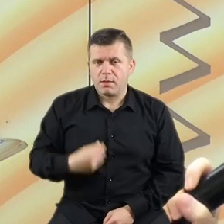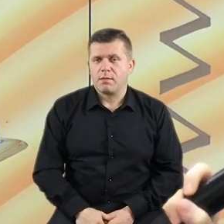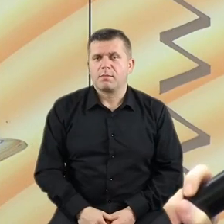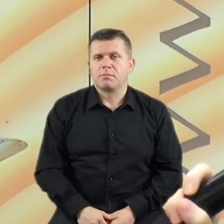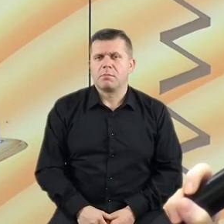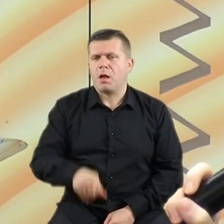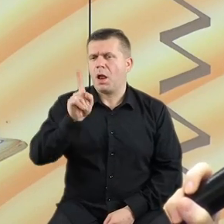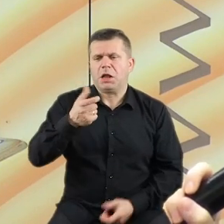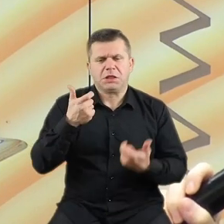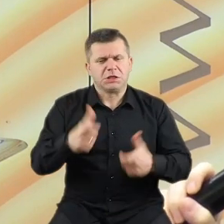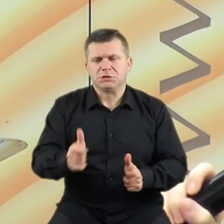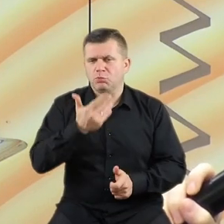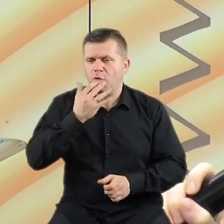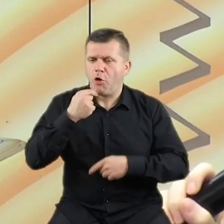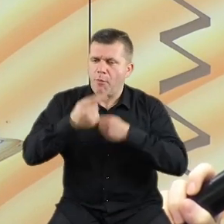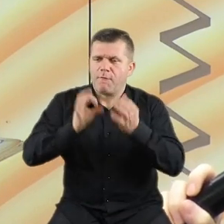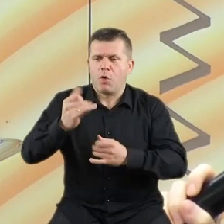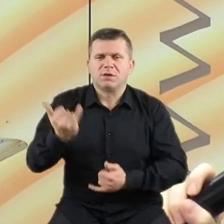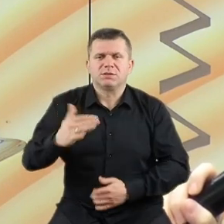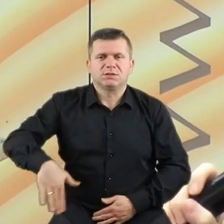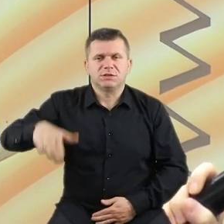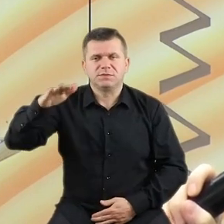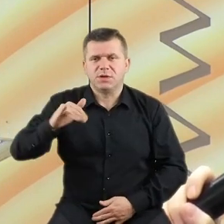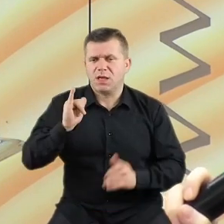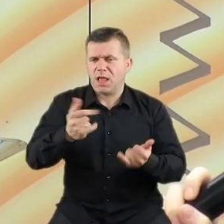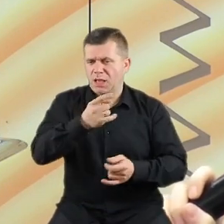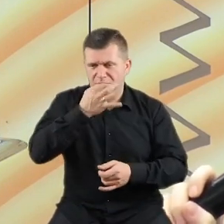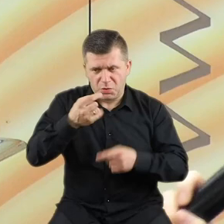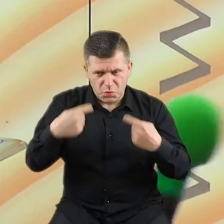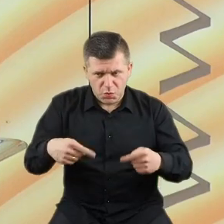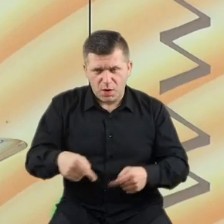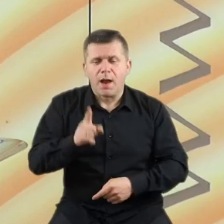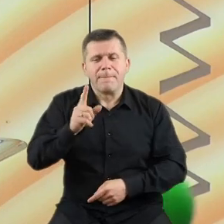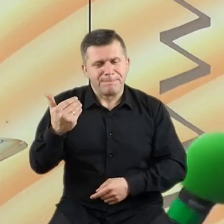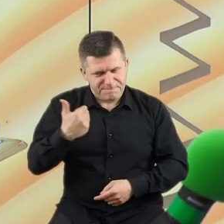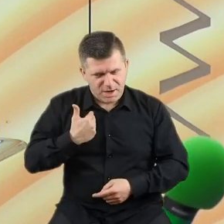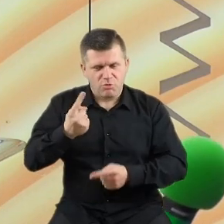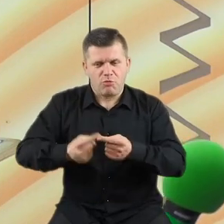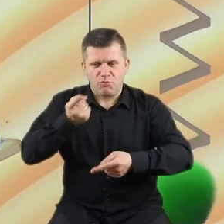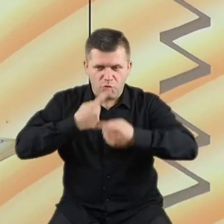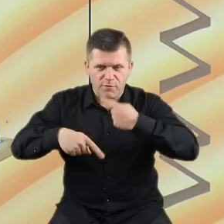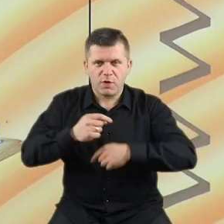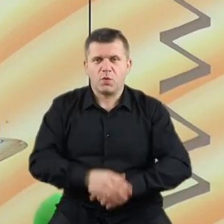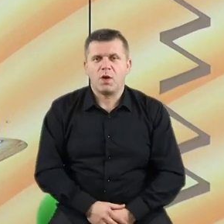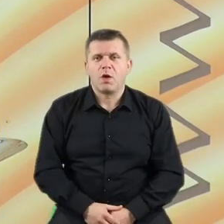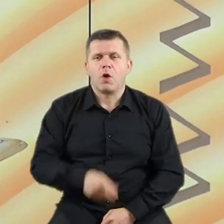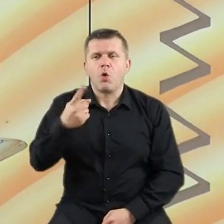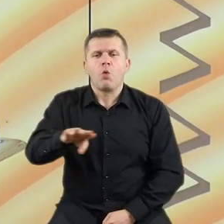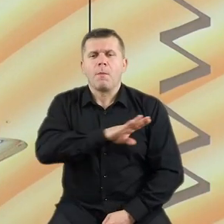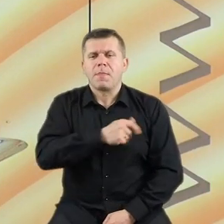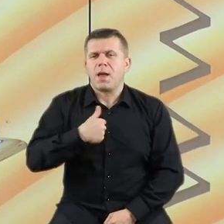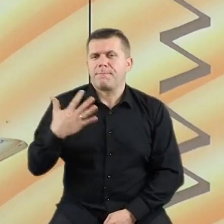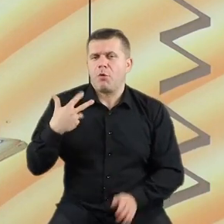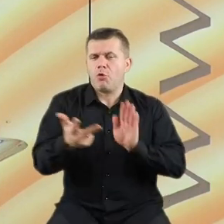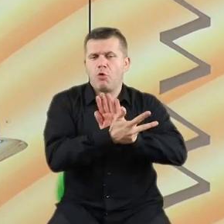ale nigdy nie mówiła o swoim dzieciństwie. Jak to możliwe, że ty jej nie dopytywałaś? Wiesz co, mówiła. Ja dopytywałam, tylko że ona umarła, jak ja